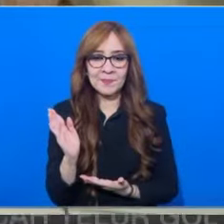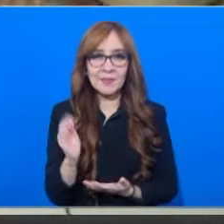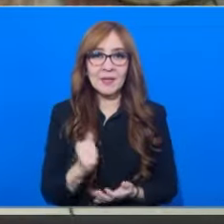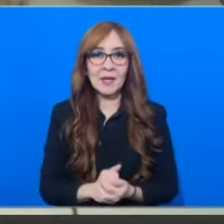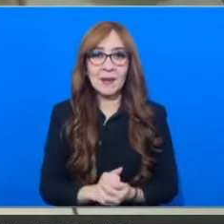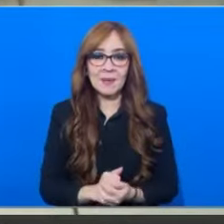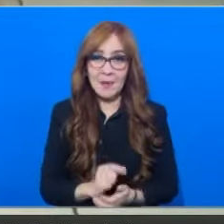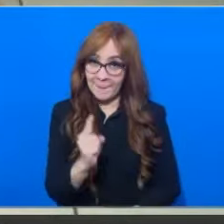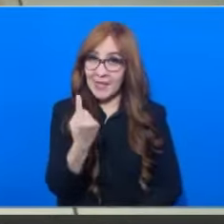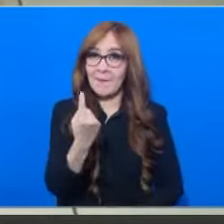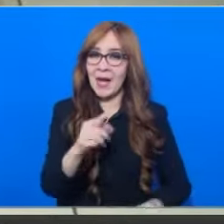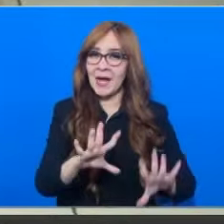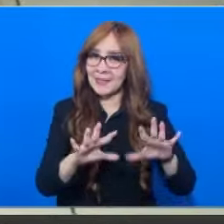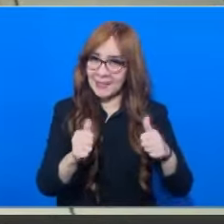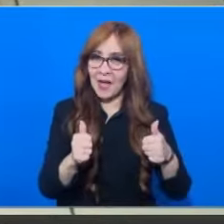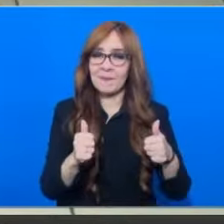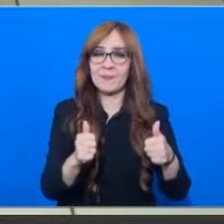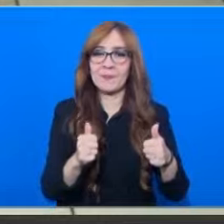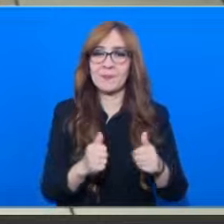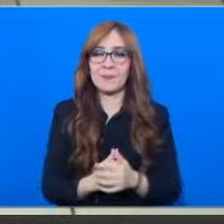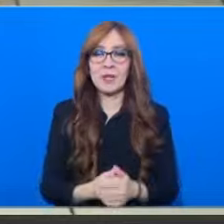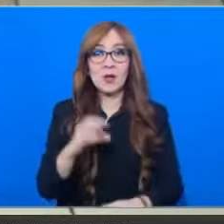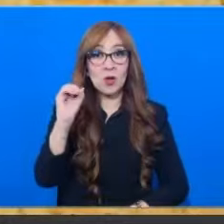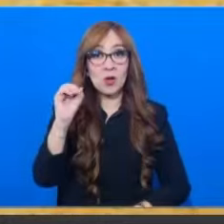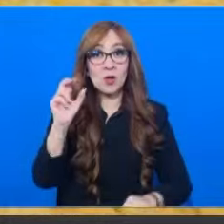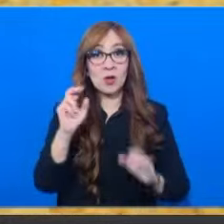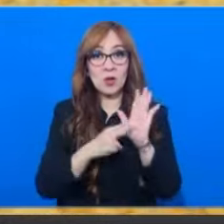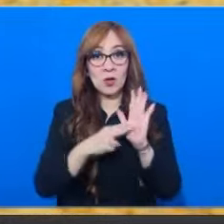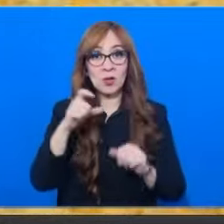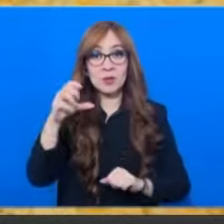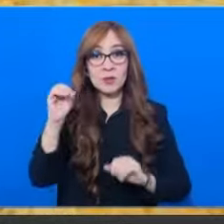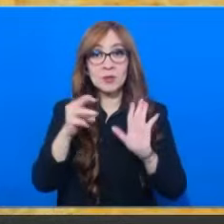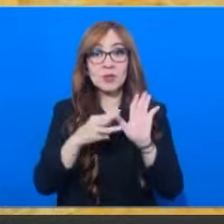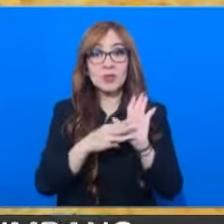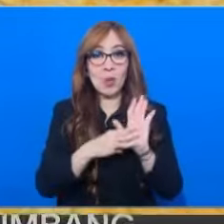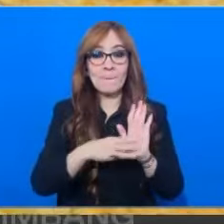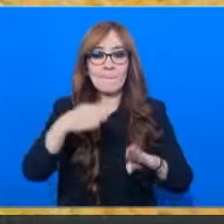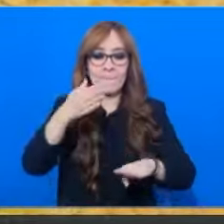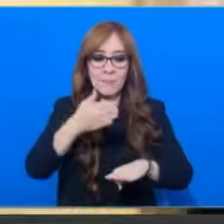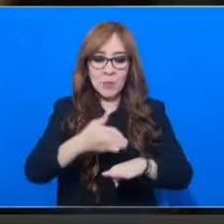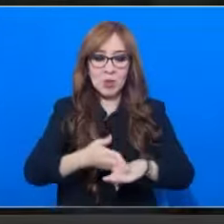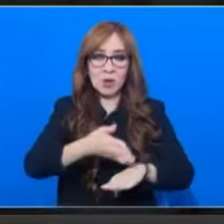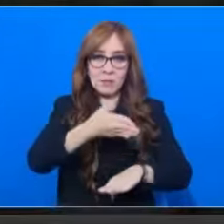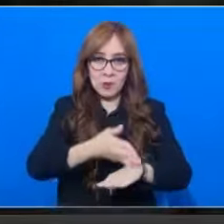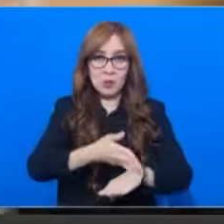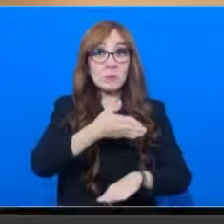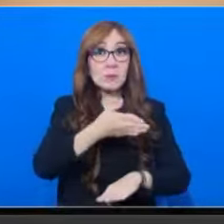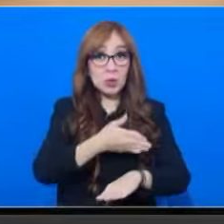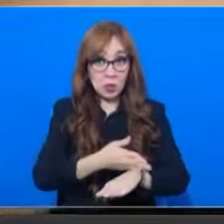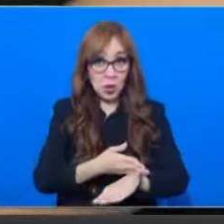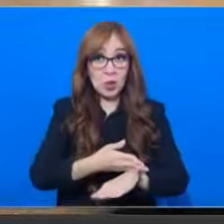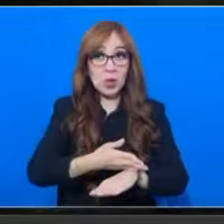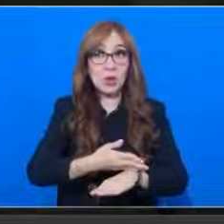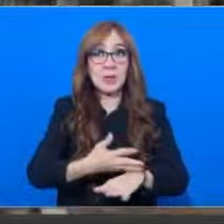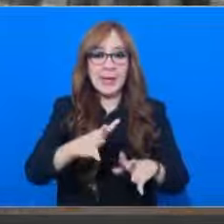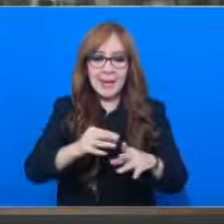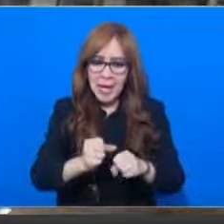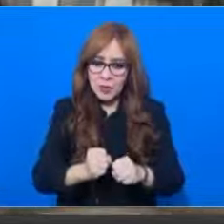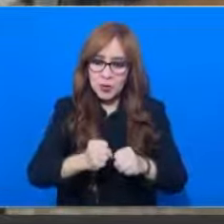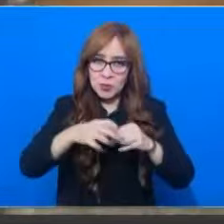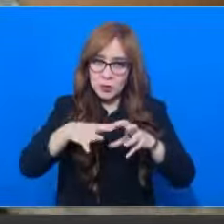pertama, kita siapkan dulu bahan utamanya, yaitu oncom. Oncom ukuran besar dipotong menjadi beberapa bagian kecil, lalu dihancurkan menggunakan